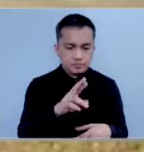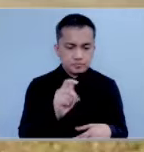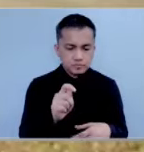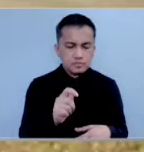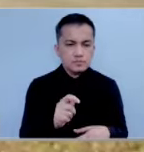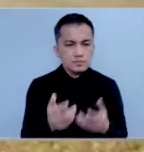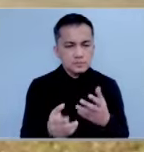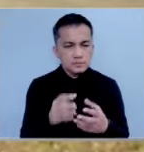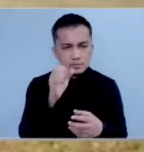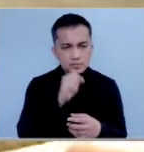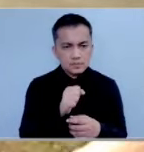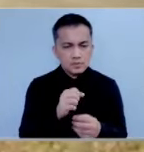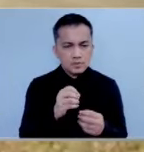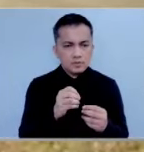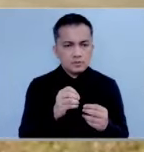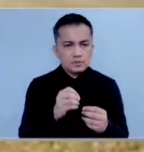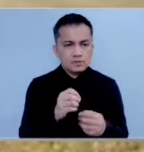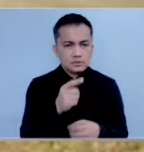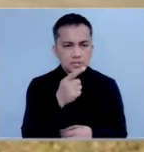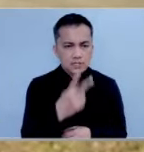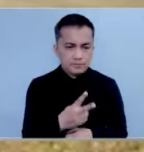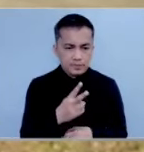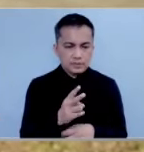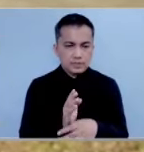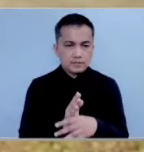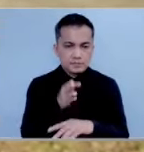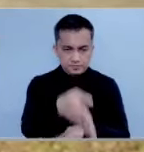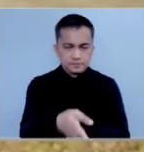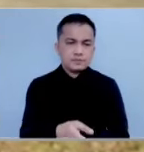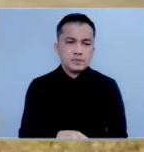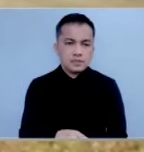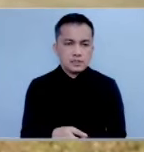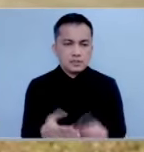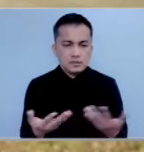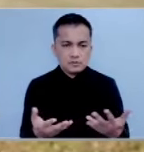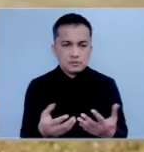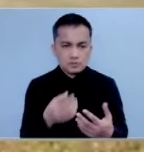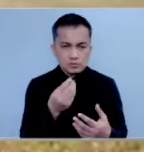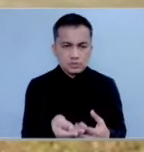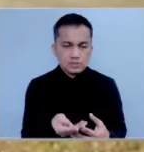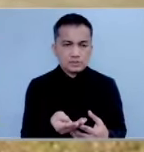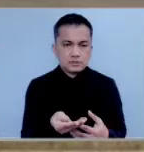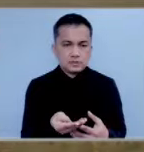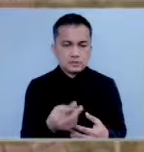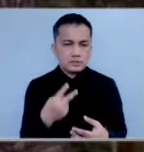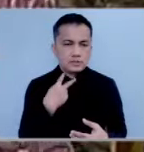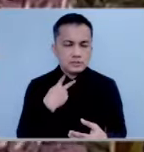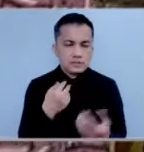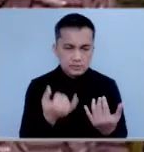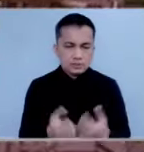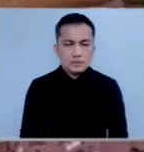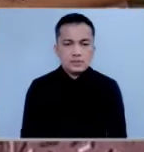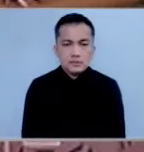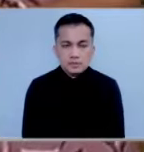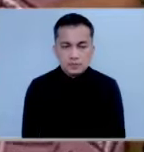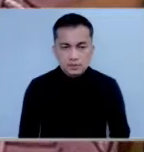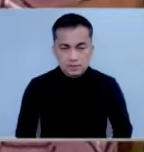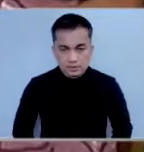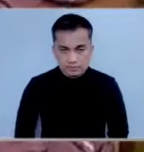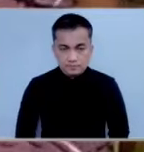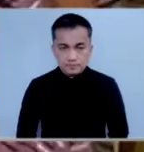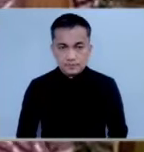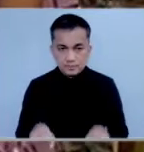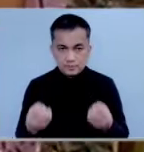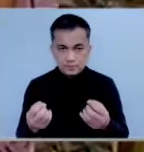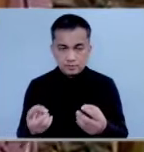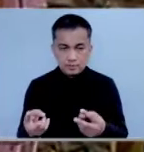than half na po yung nakatawid. So hindi na masyadong marami yung standees natin. Karamihan sa mga